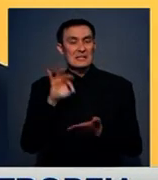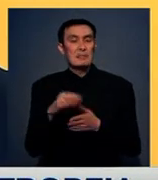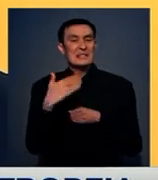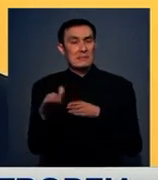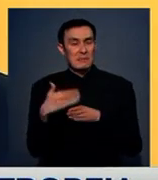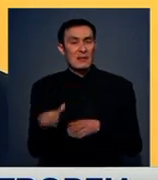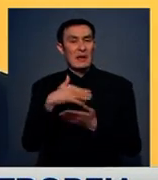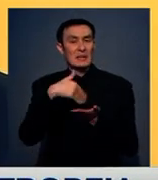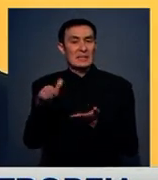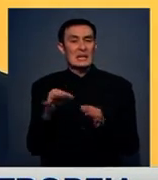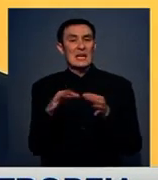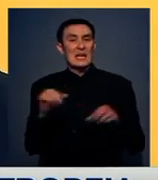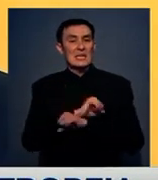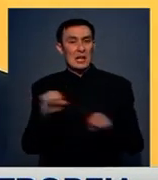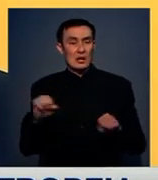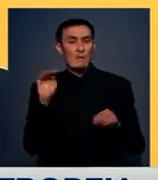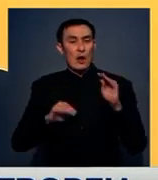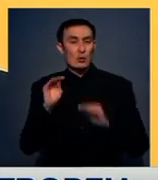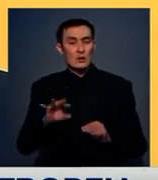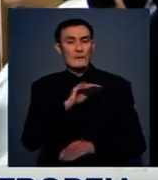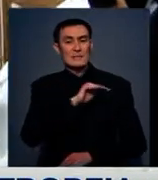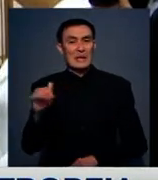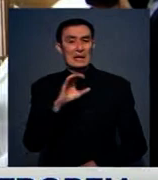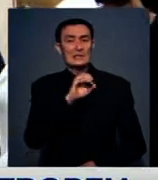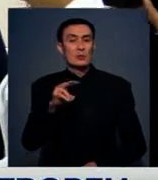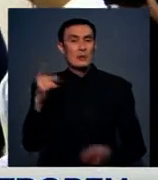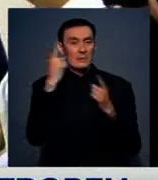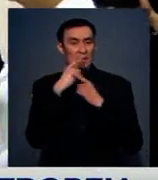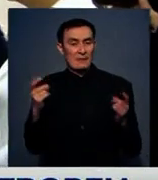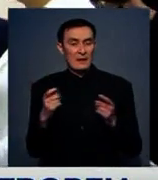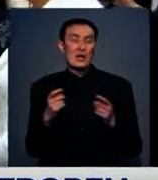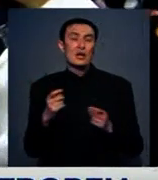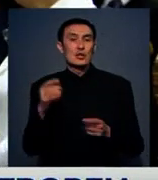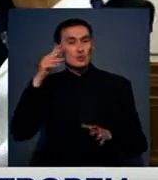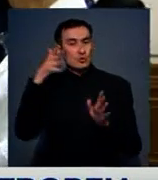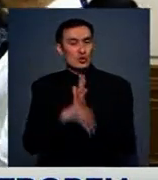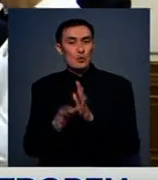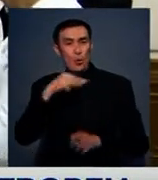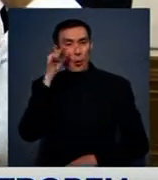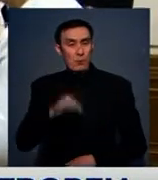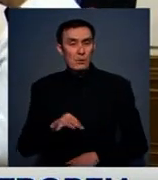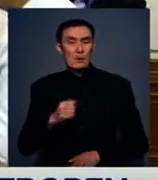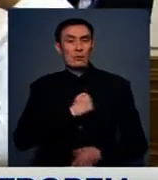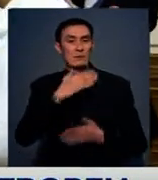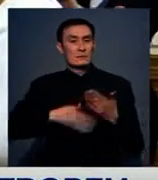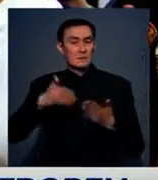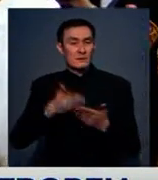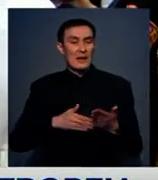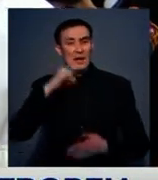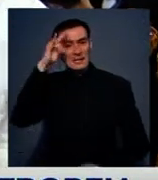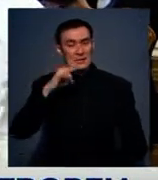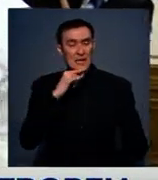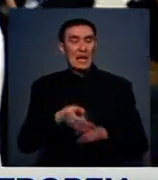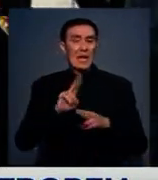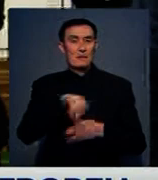отказа КНДР от ядерного оружия. Официальный Сеул все чаще призывает Пхеньян изучить успешный опыт денуклеаризации Казахстана. Этот